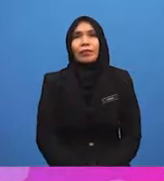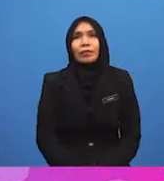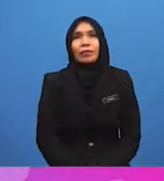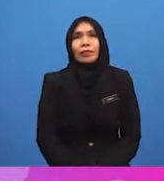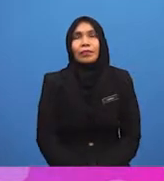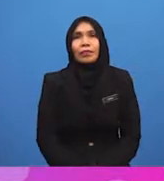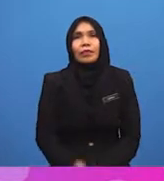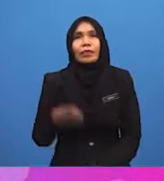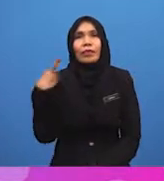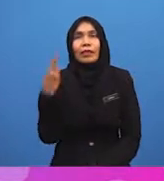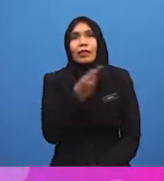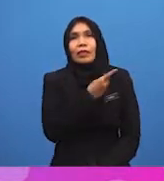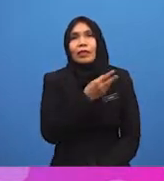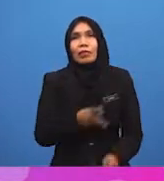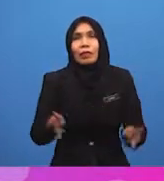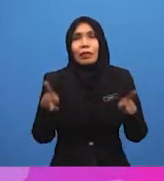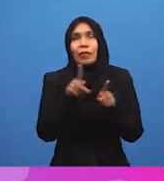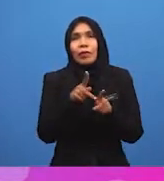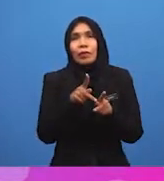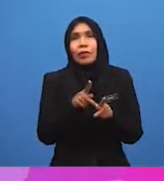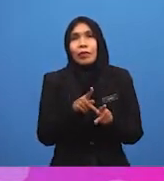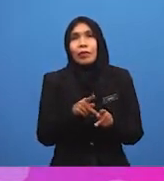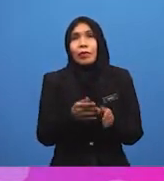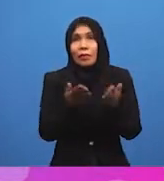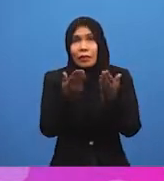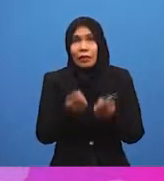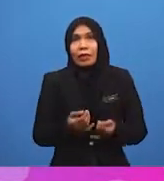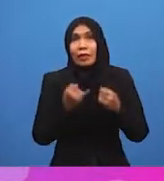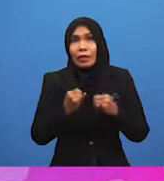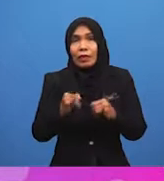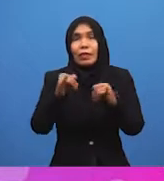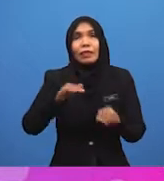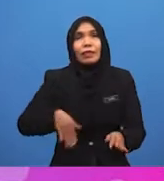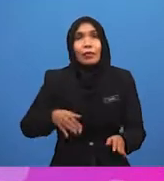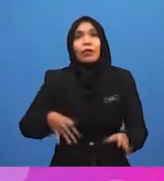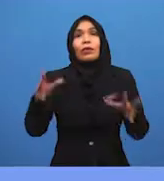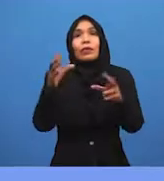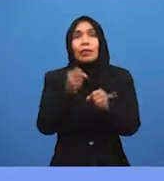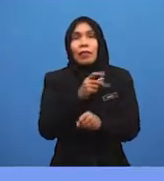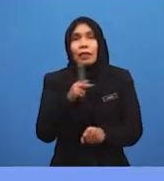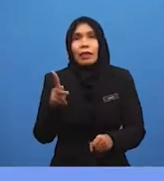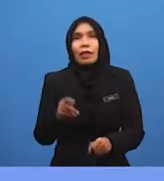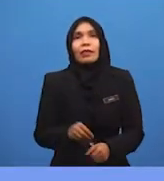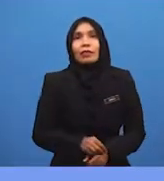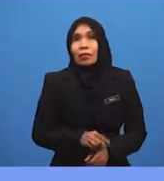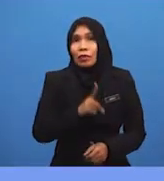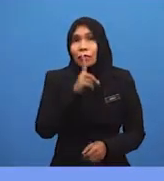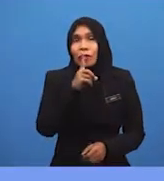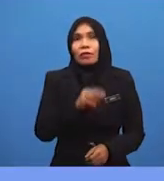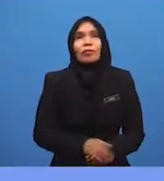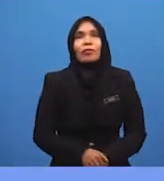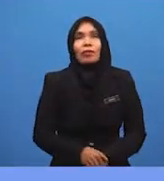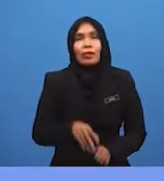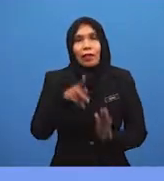perlu meminta izin sebelum mendapatkan sesuatu. Perlakuan ini mencerminkan kita